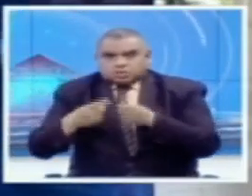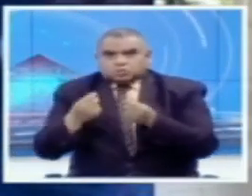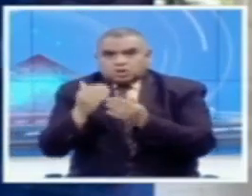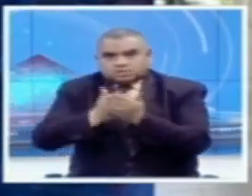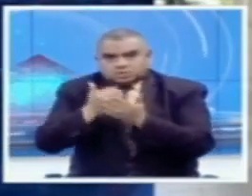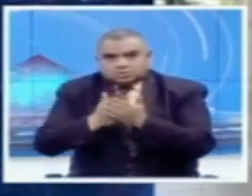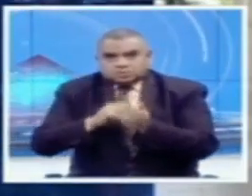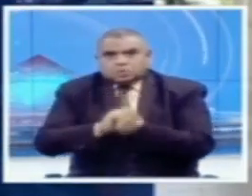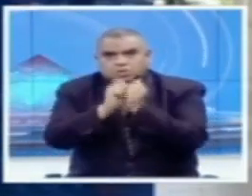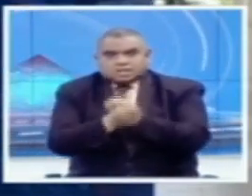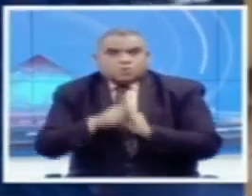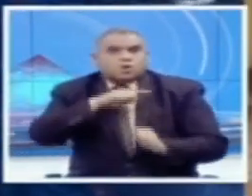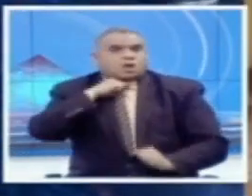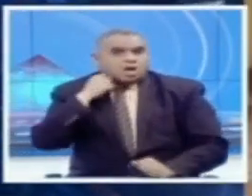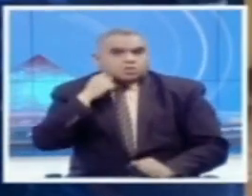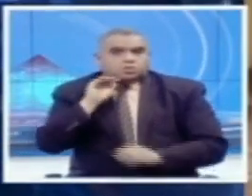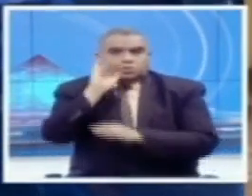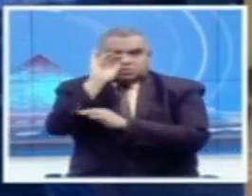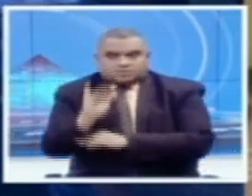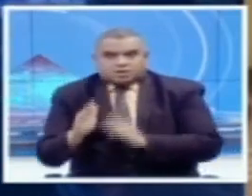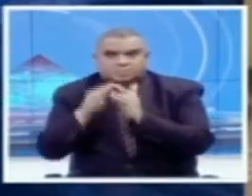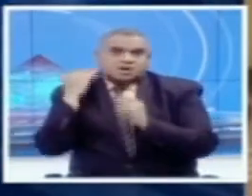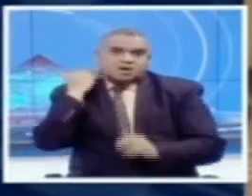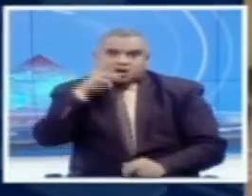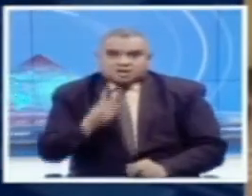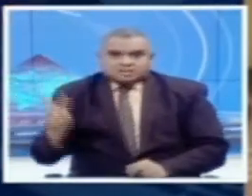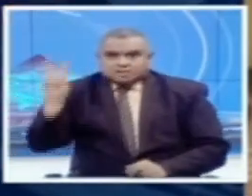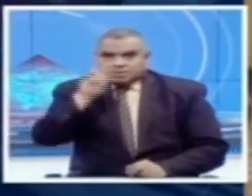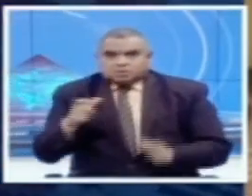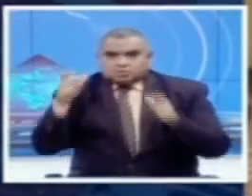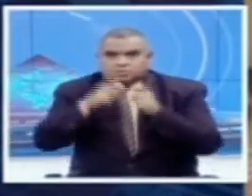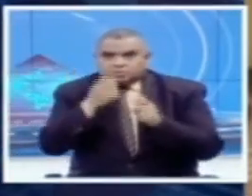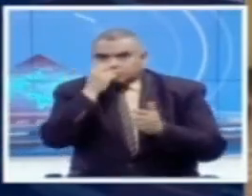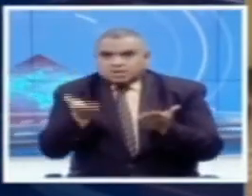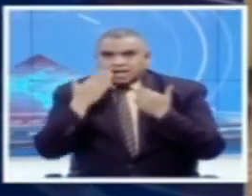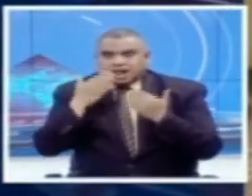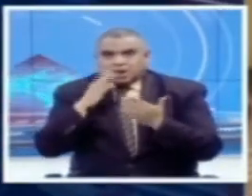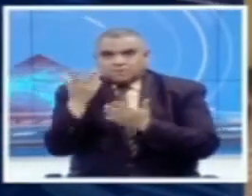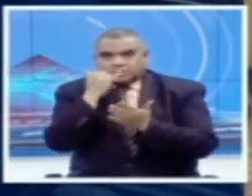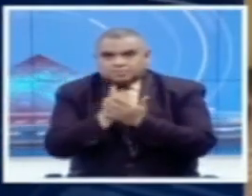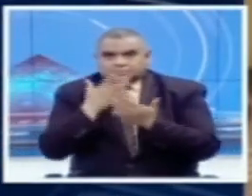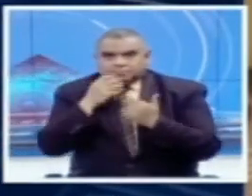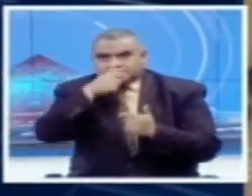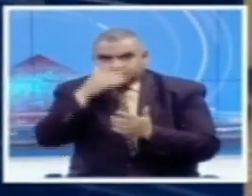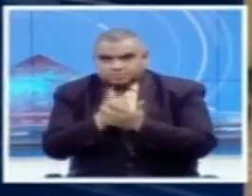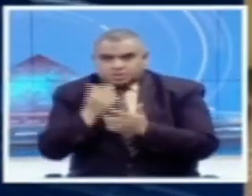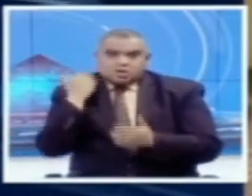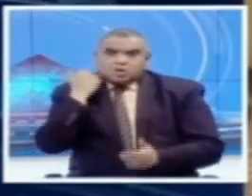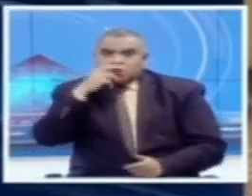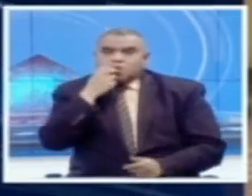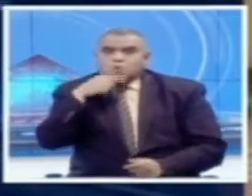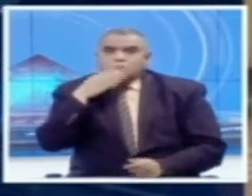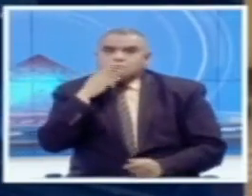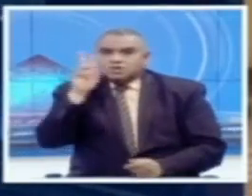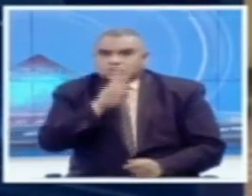الاقتصاد والاستثمار والتحول الأخضر، واستضافة مصر للدورة 27 لمؤتمر الأطراف المعني بتغير المناخ